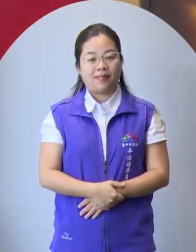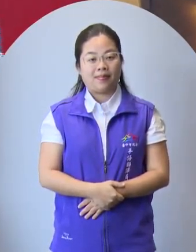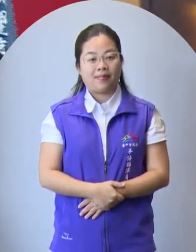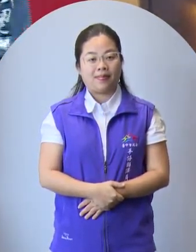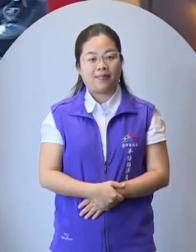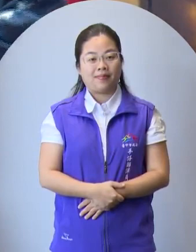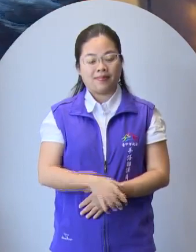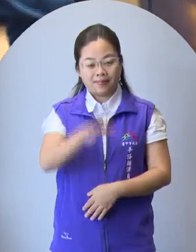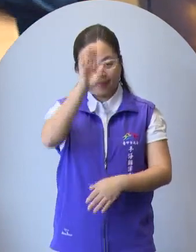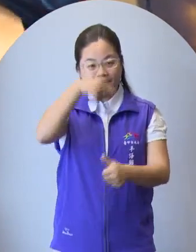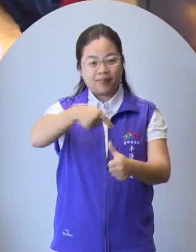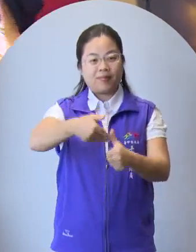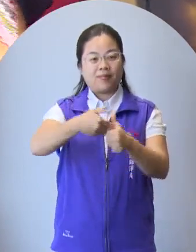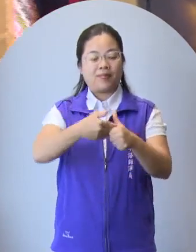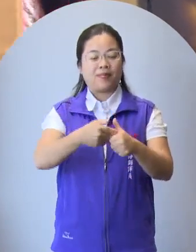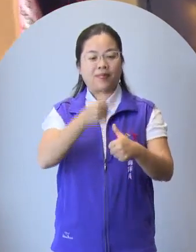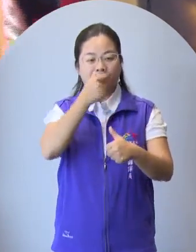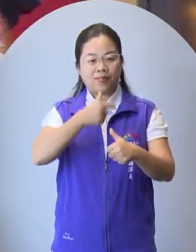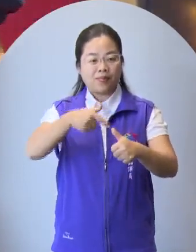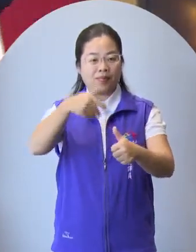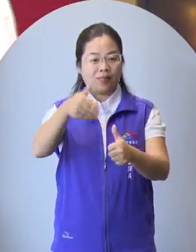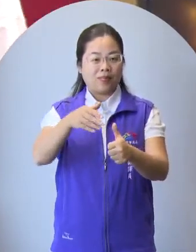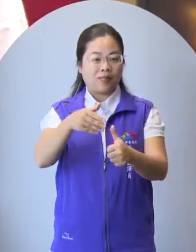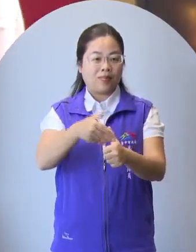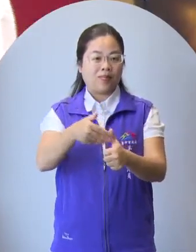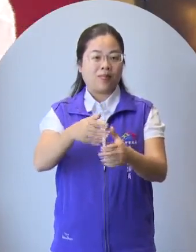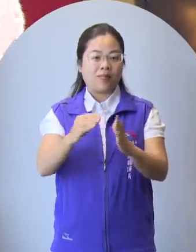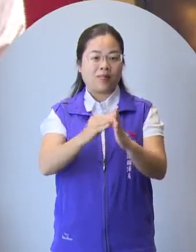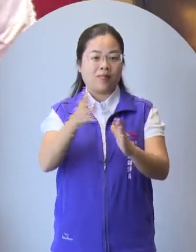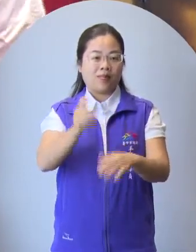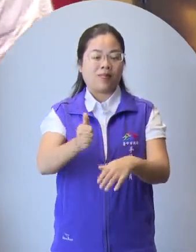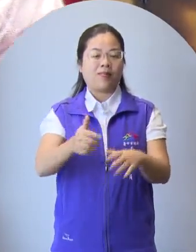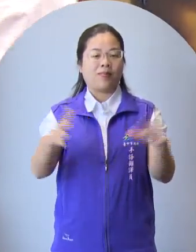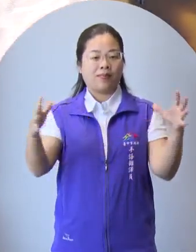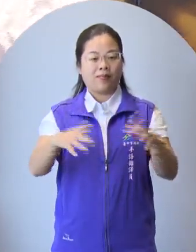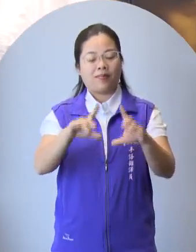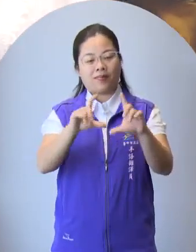也请教育局蒋局长一同上台合影。